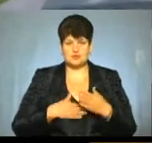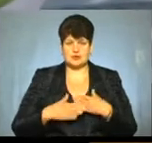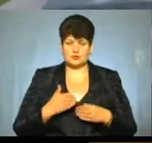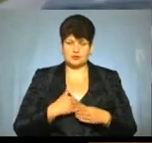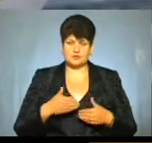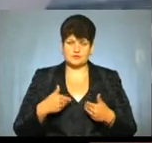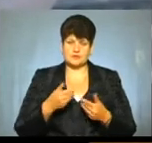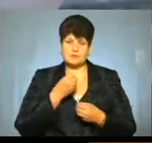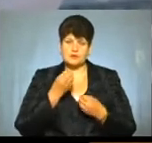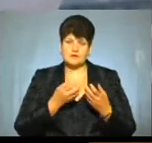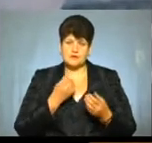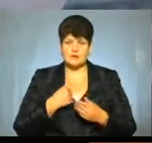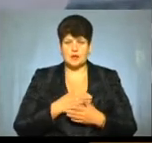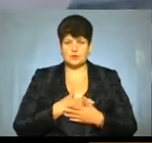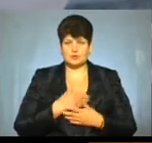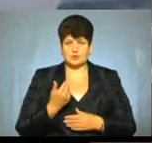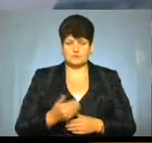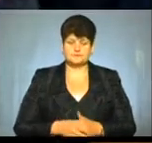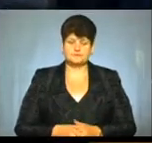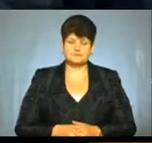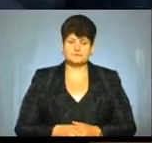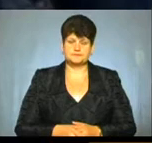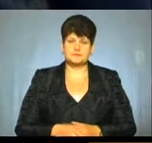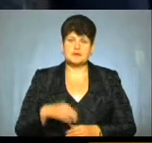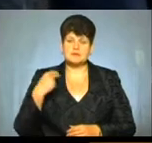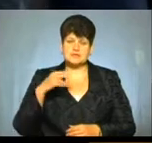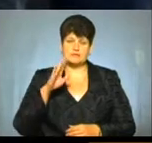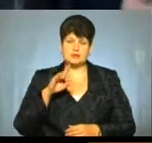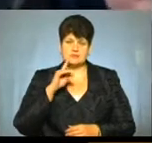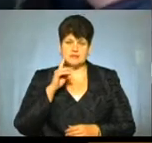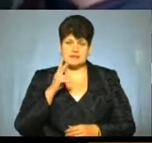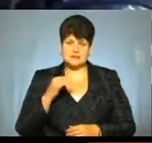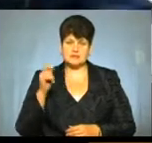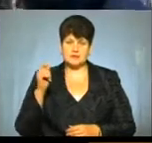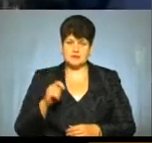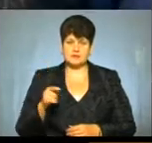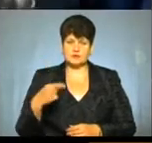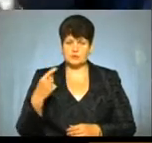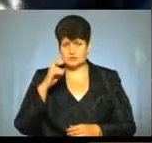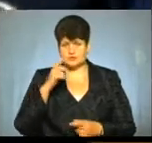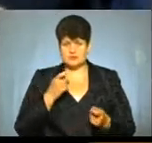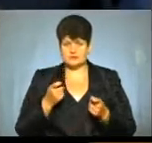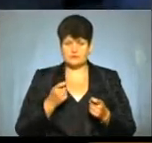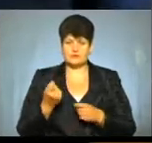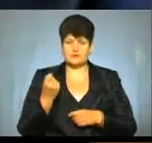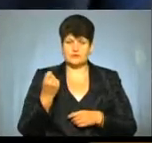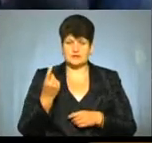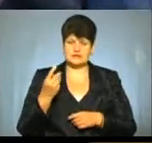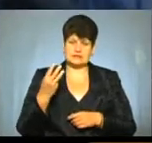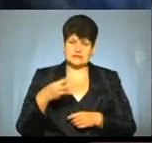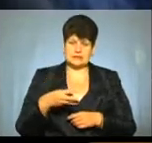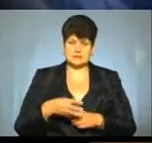рада хочу вручити йому квіти, бо я його люблю. Президент Володимир Зеленський приїхав до Тернопільської облдержадміністрації